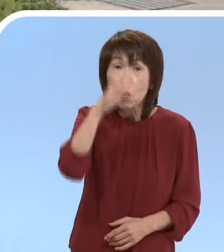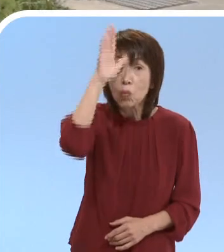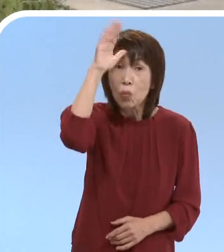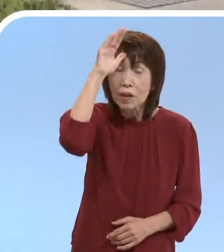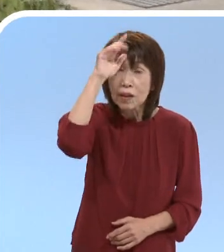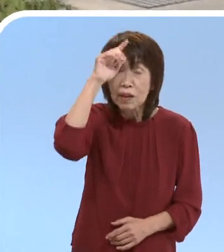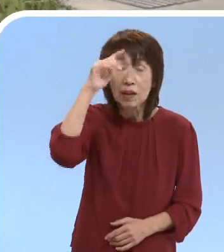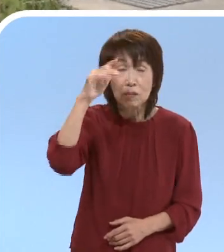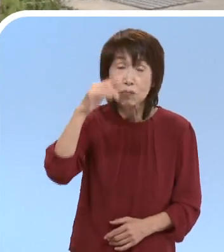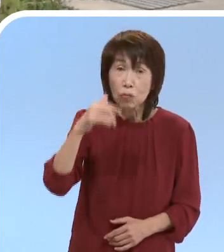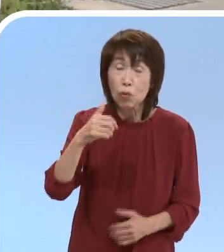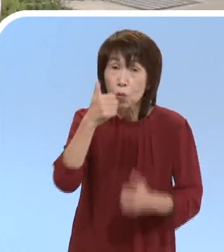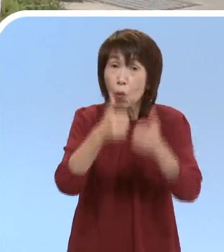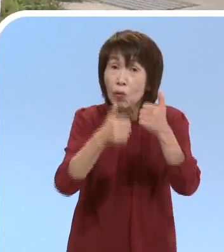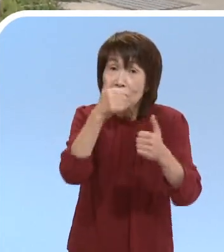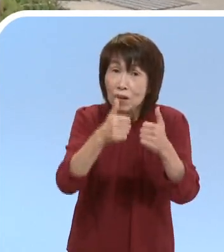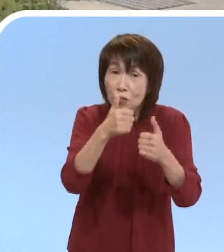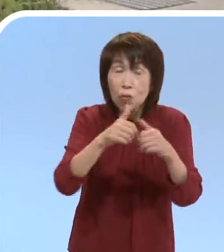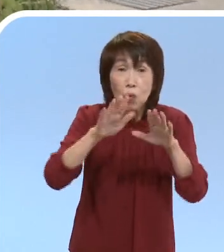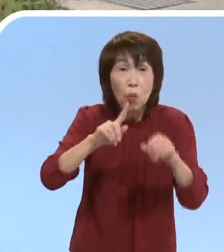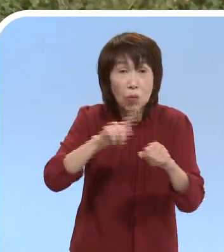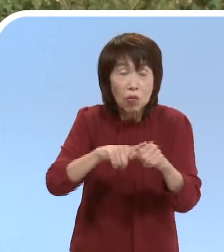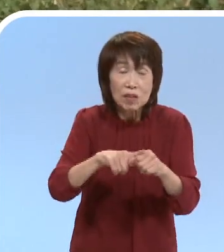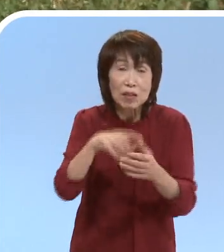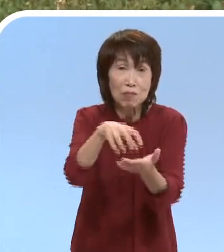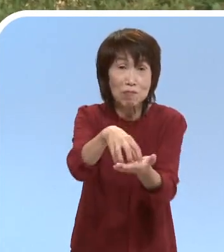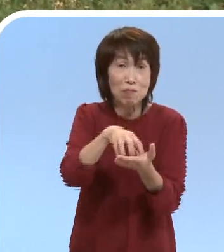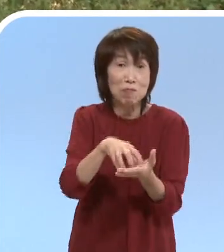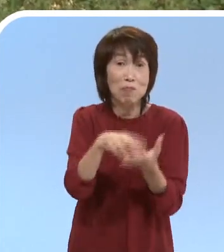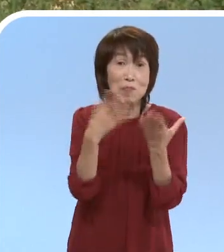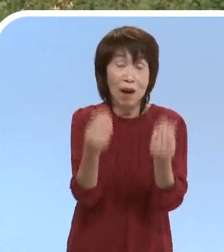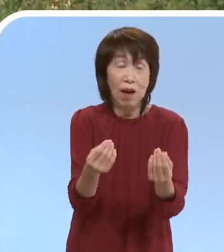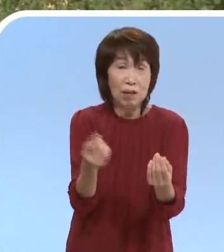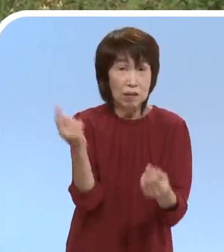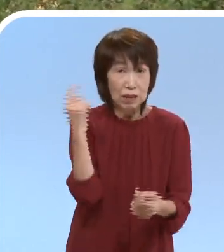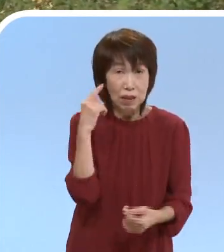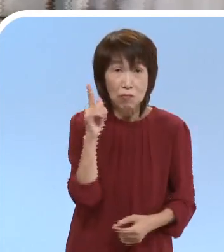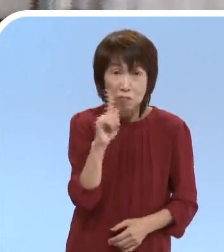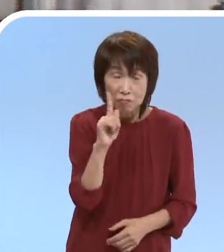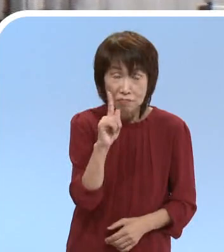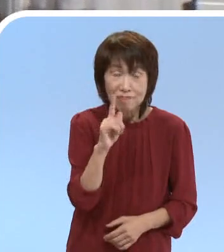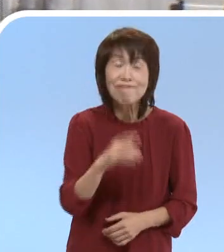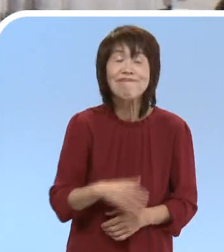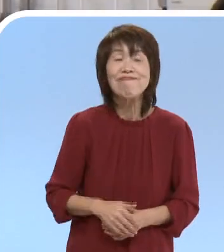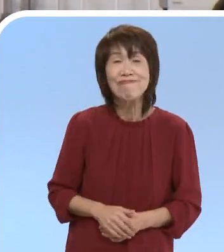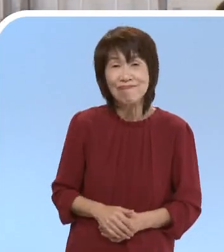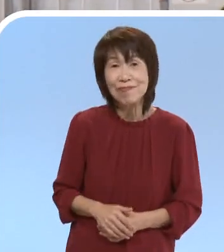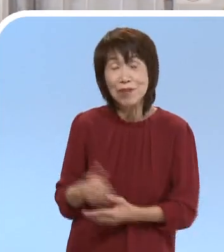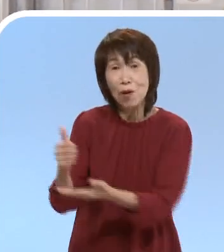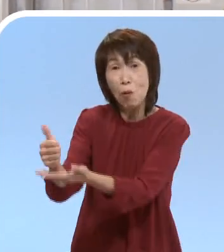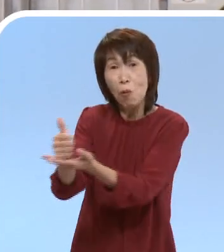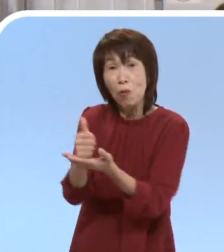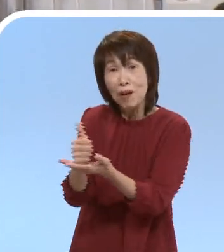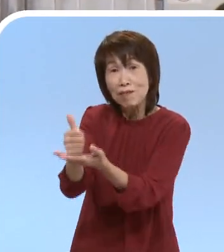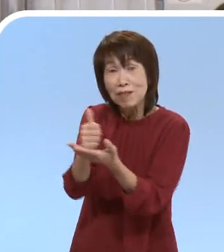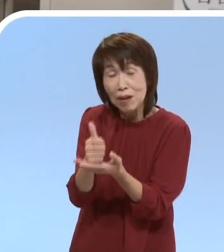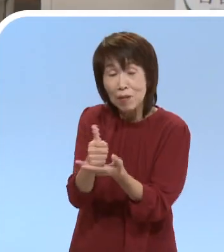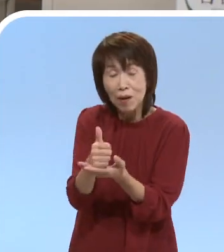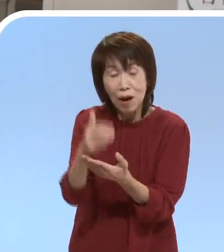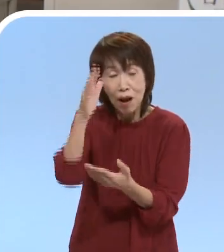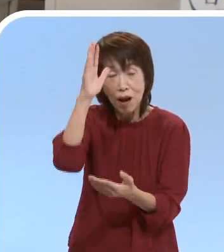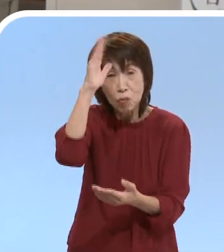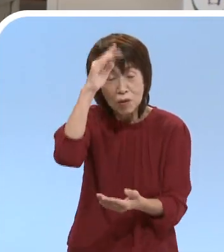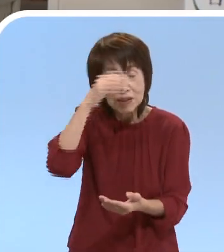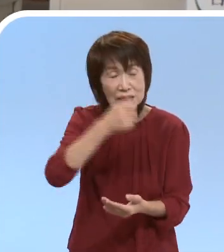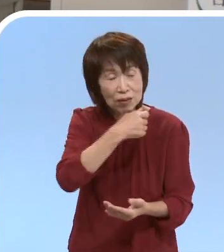のコンテストで2023年優勝したっていうふうに聞いたんですけど、どういったコンテストなんですか？ でもお客さんも集まっていただいて食べ